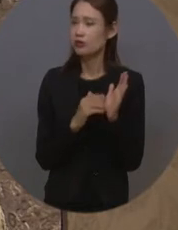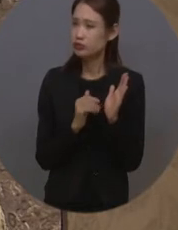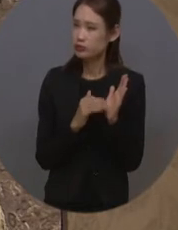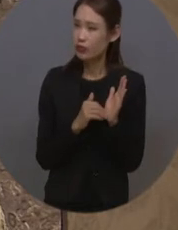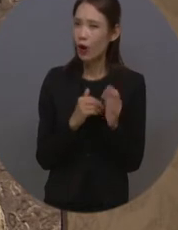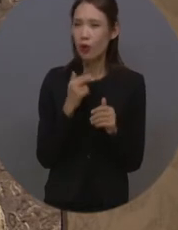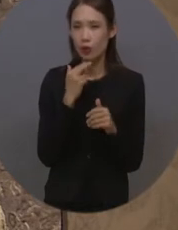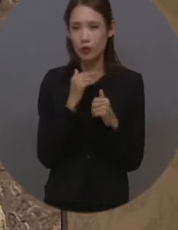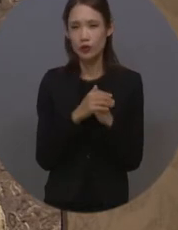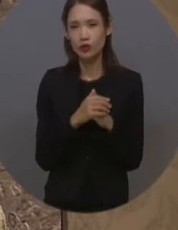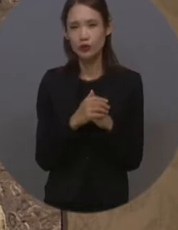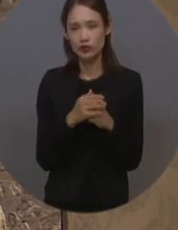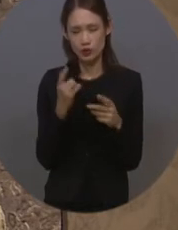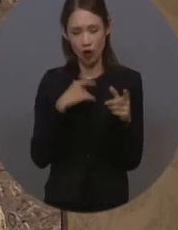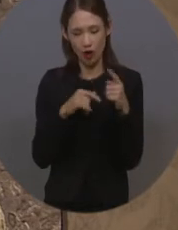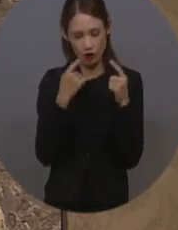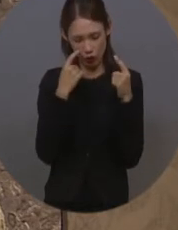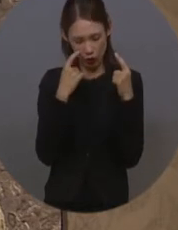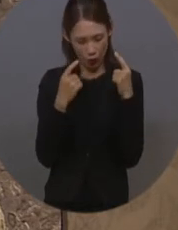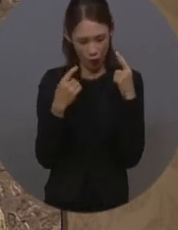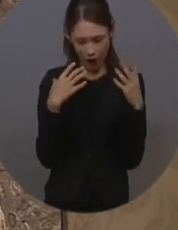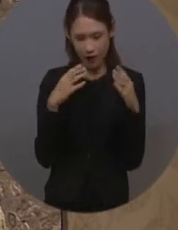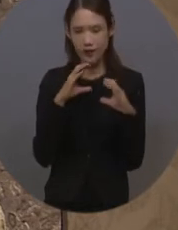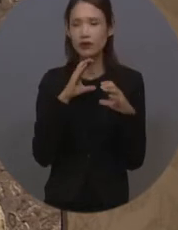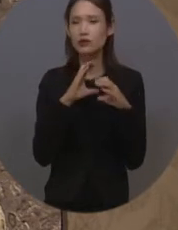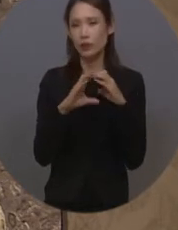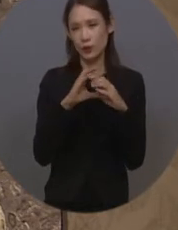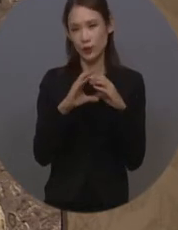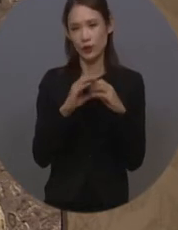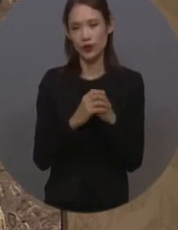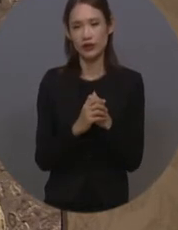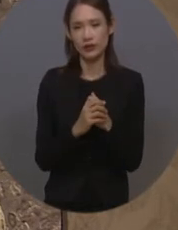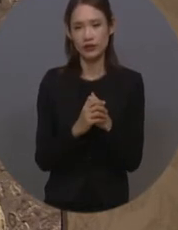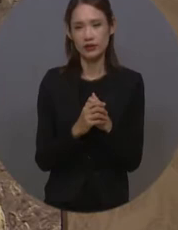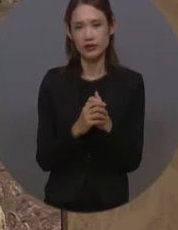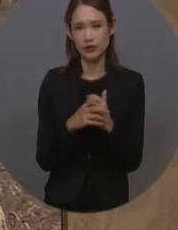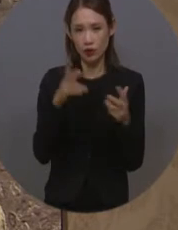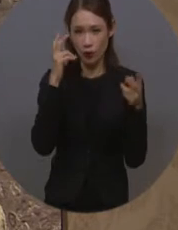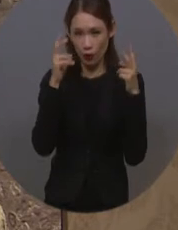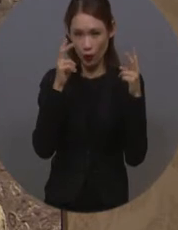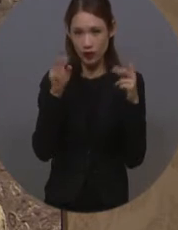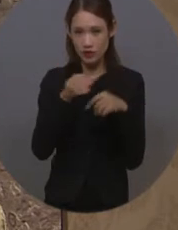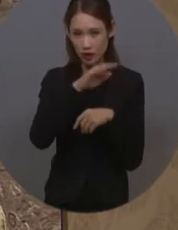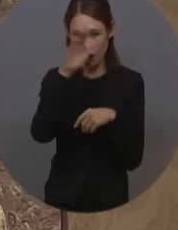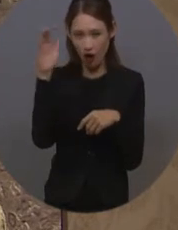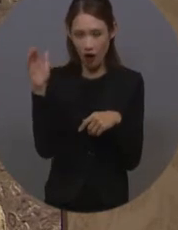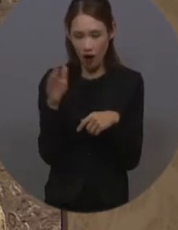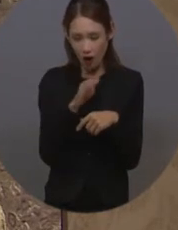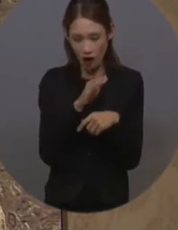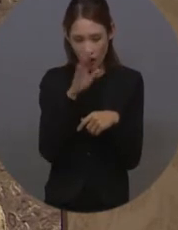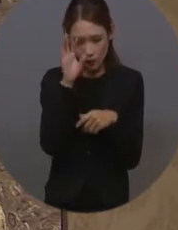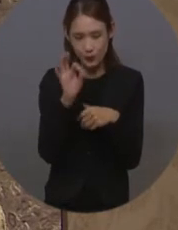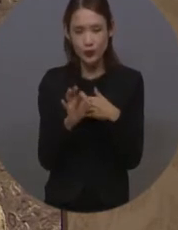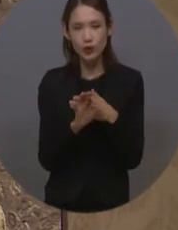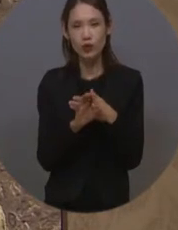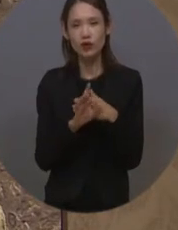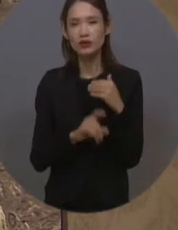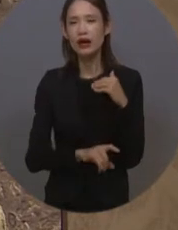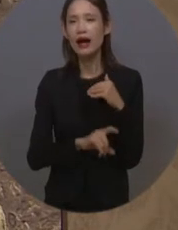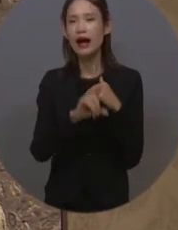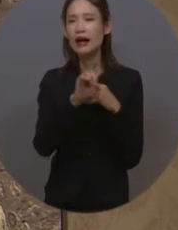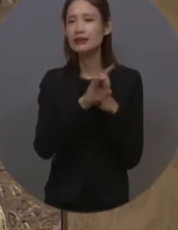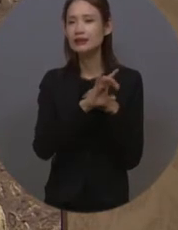네. 매우 정확하게 소통을 하고 네. 또 그리고 회사 전체적으로 보면은 아침마다